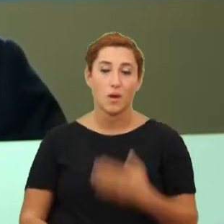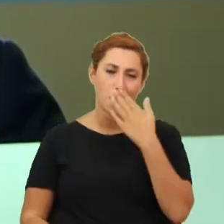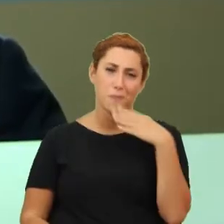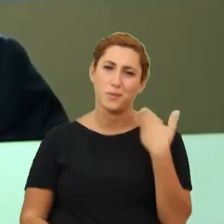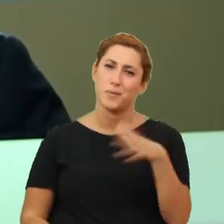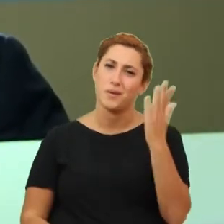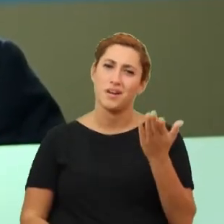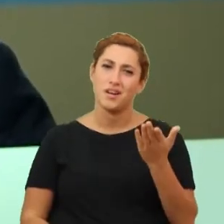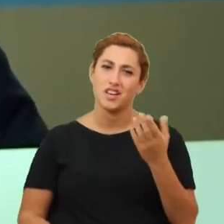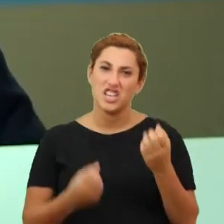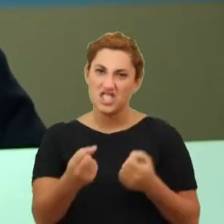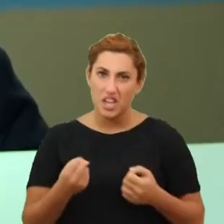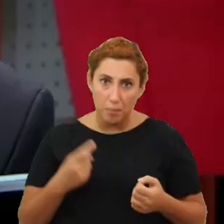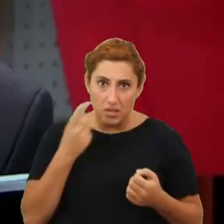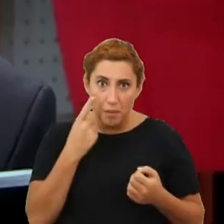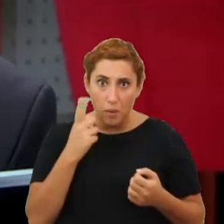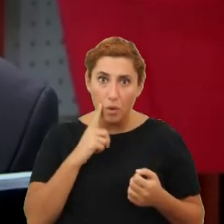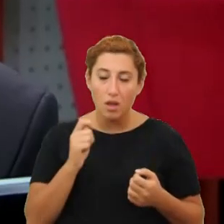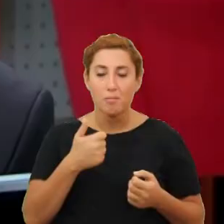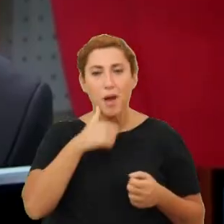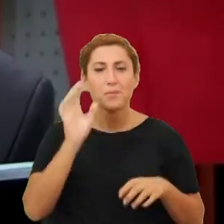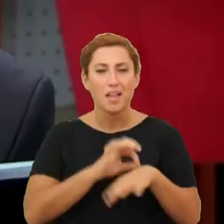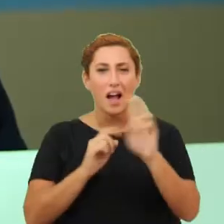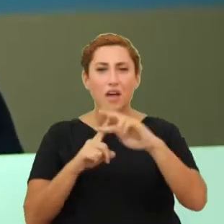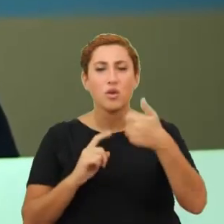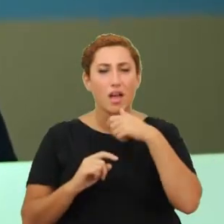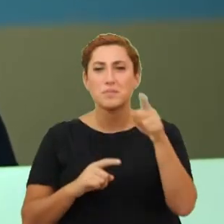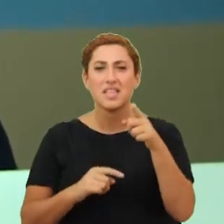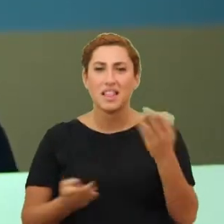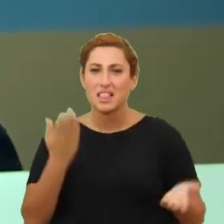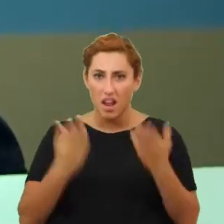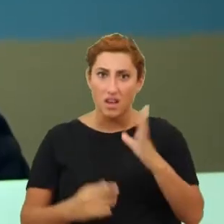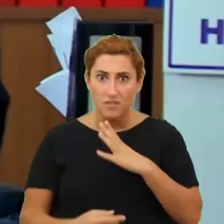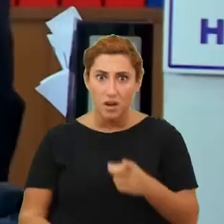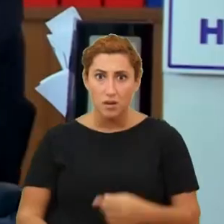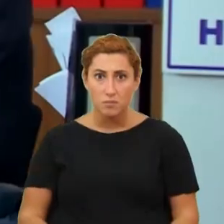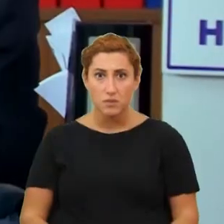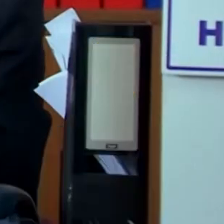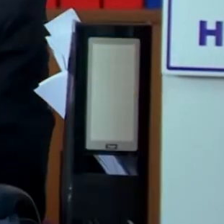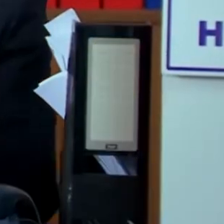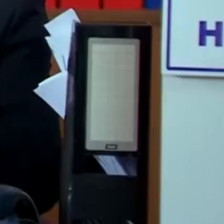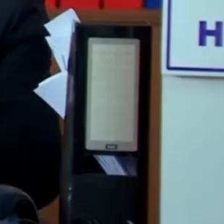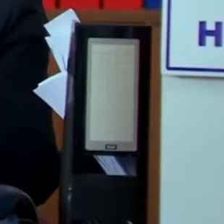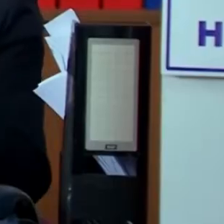Yok artık. Çekmeceye bakıyor adam. Abi bir dakika, Aydoğan abi sende terazi mi var?